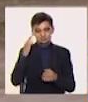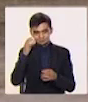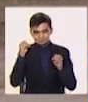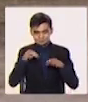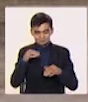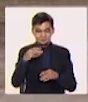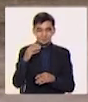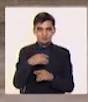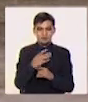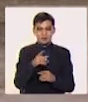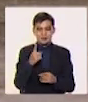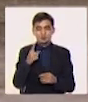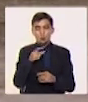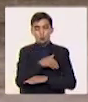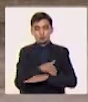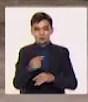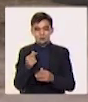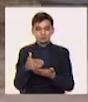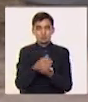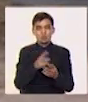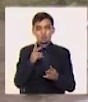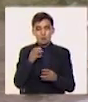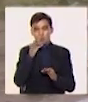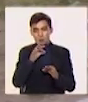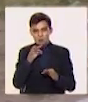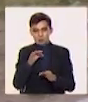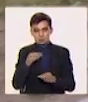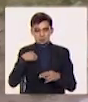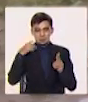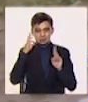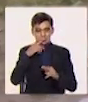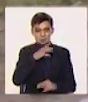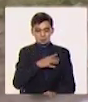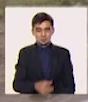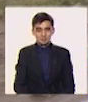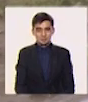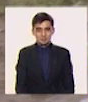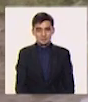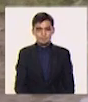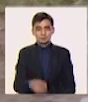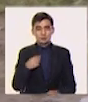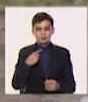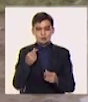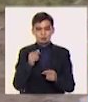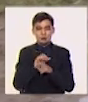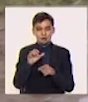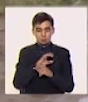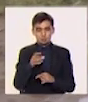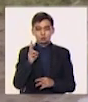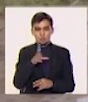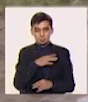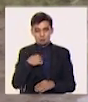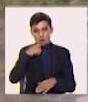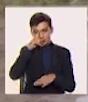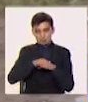Бір көшенің адамдары жиналған ақшаның сұрауы кімнен екенін де енді білмейміз дейді. Кому мы складывались деньги, он говорит, я отдала